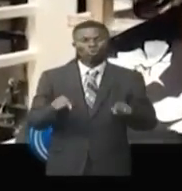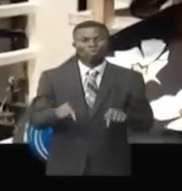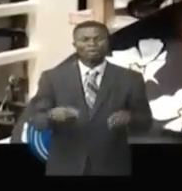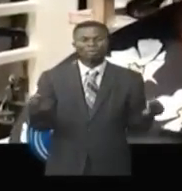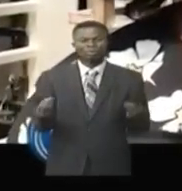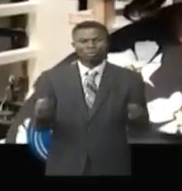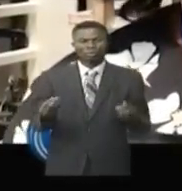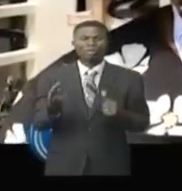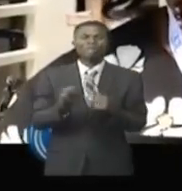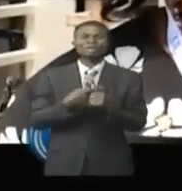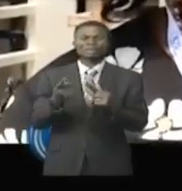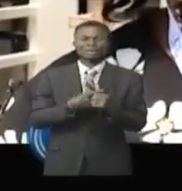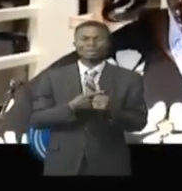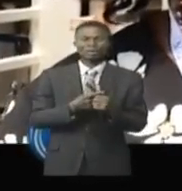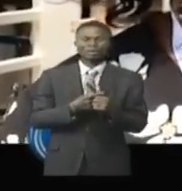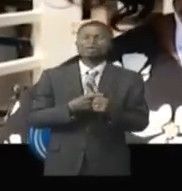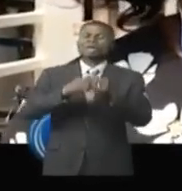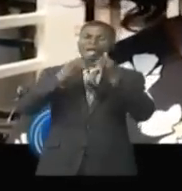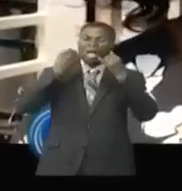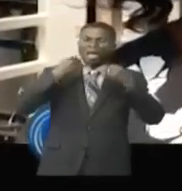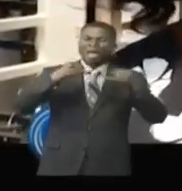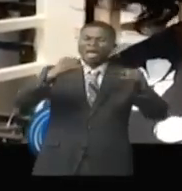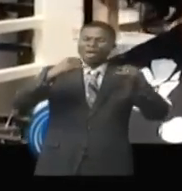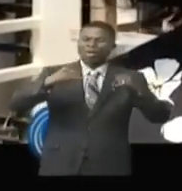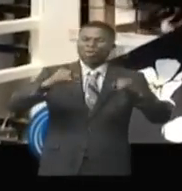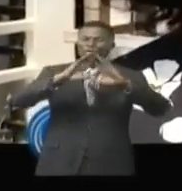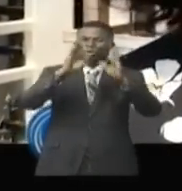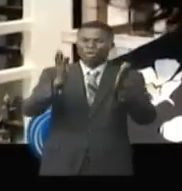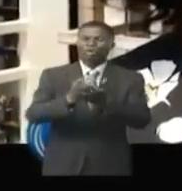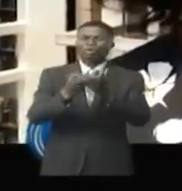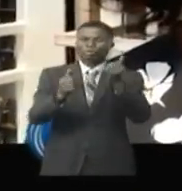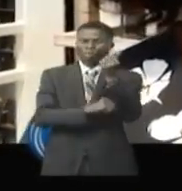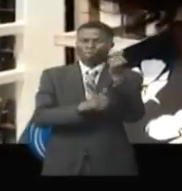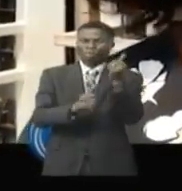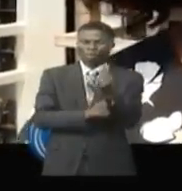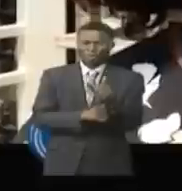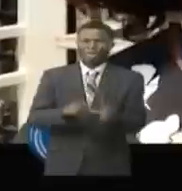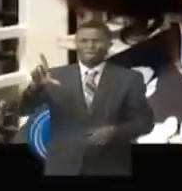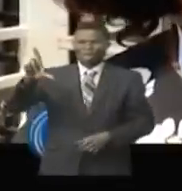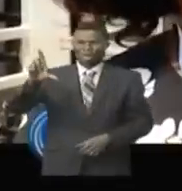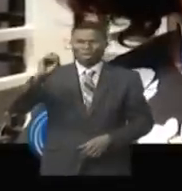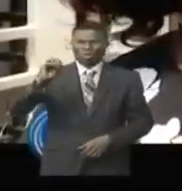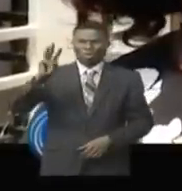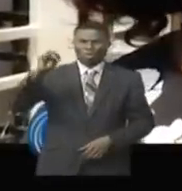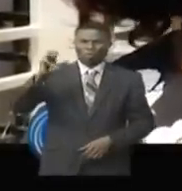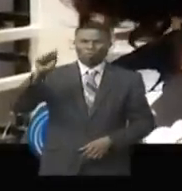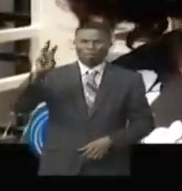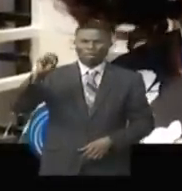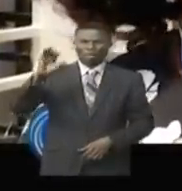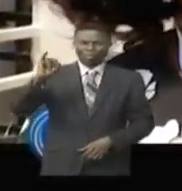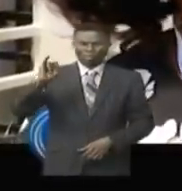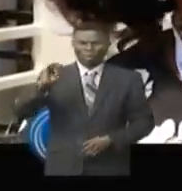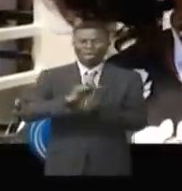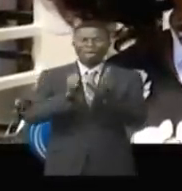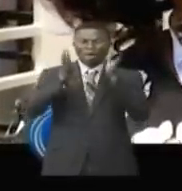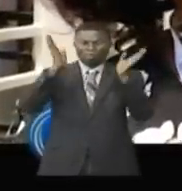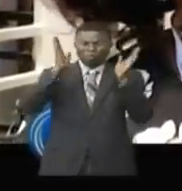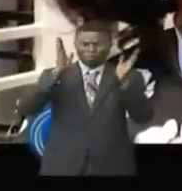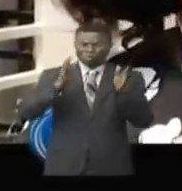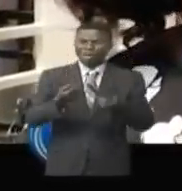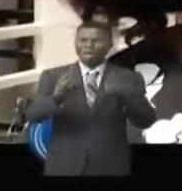est d'abord de sensibiliser la population de Lomami sur ce phénomène grave qu'est la traite des